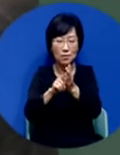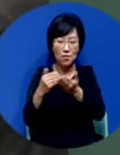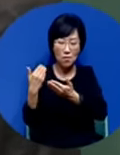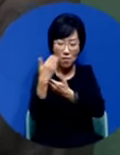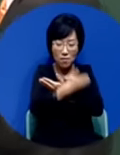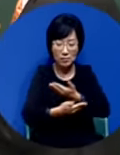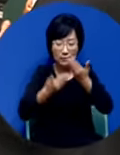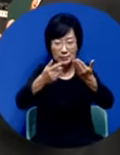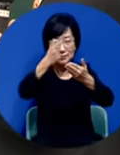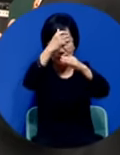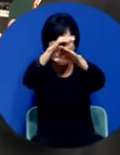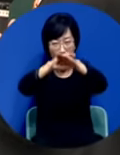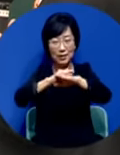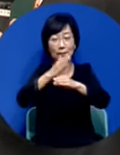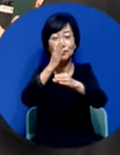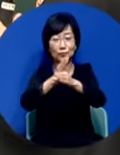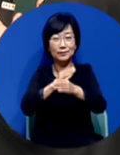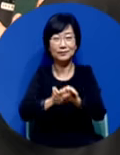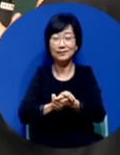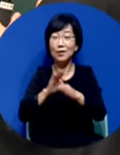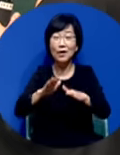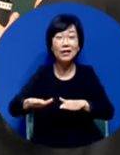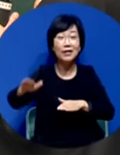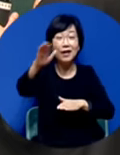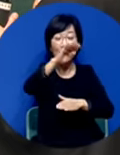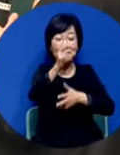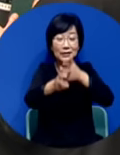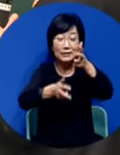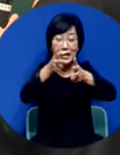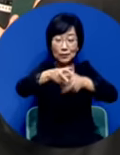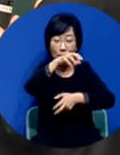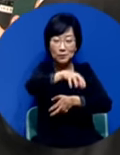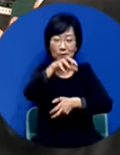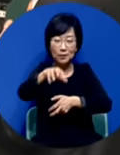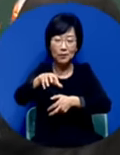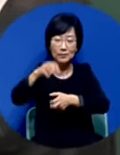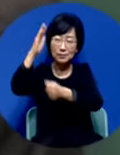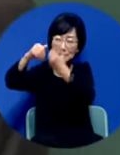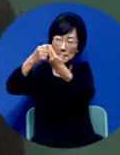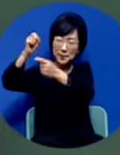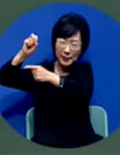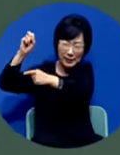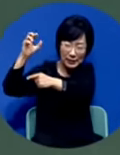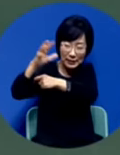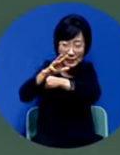我们大家现在就是在这里面来做献身礼拜的。 오늘 여러분의 산업에 빛이 비치는 날이 되길 바랍니다.